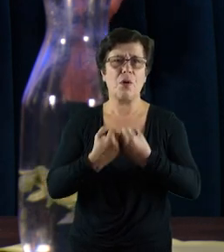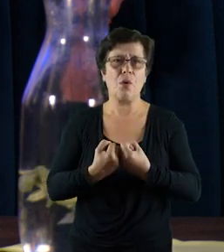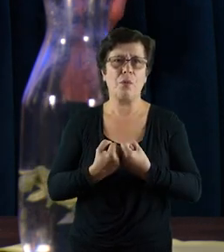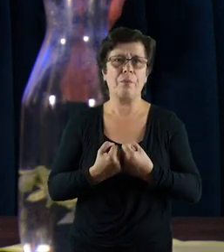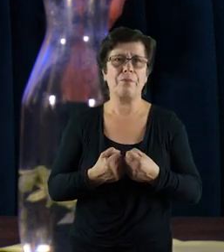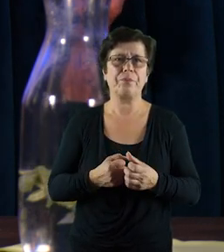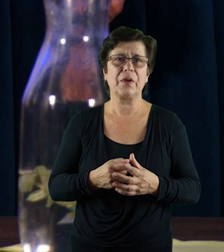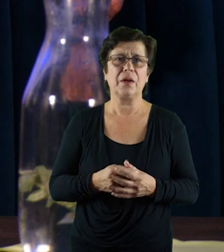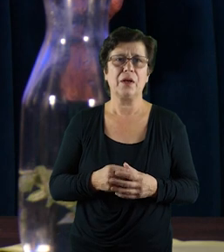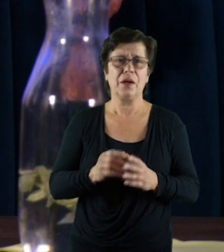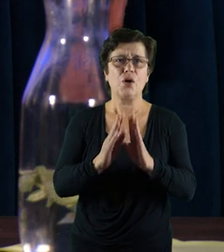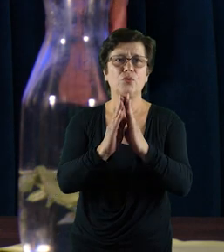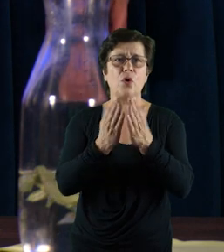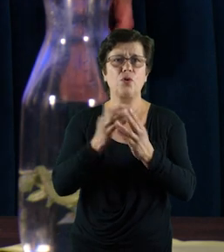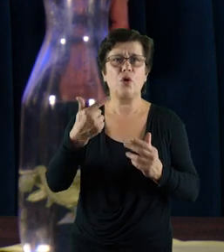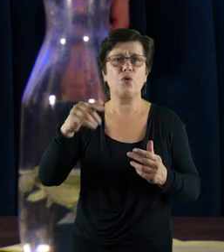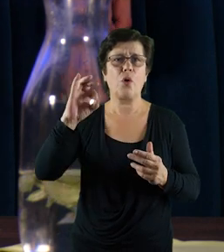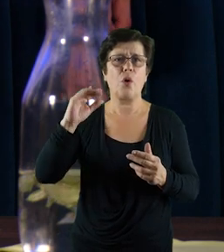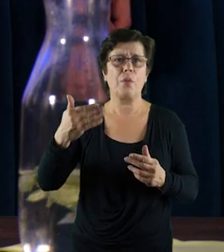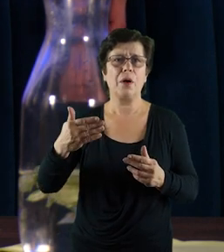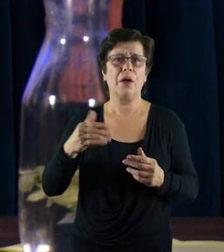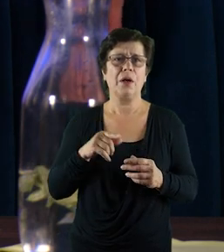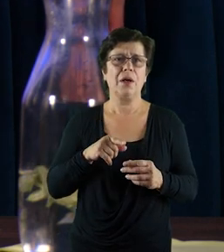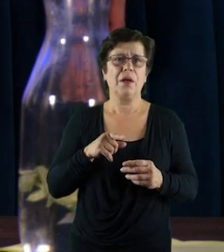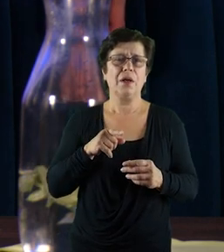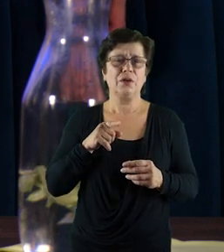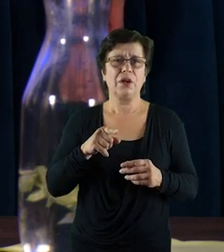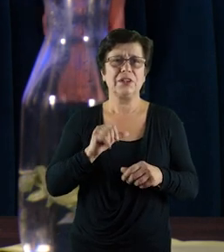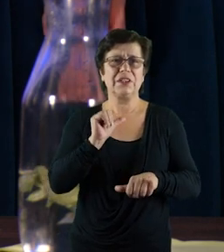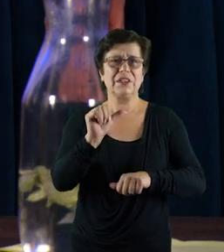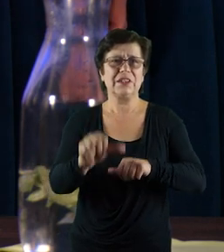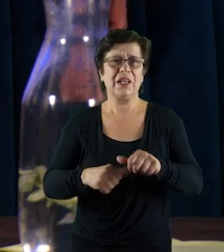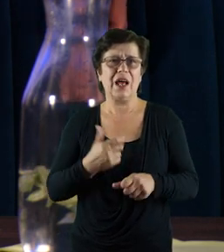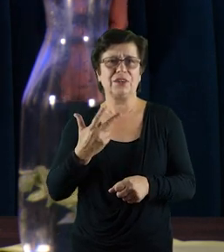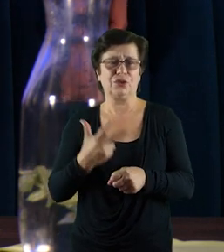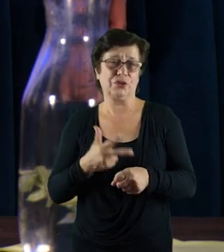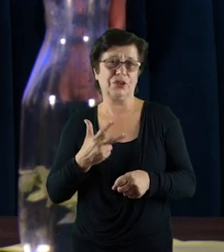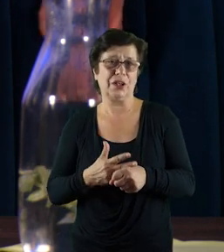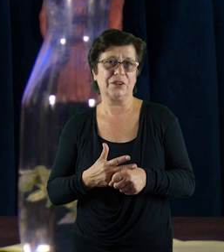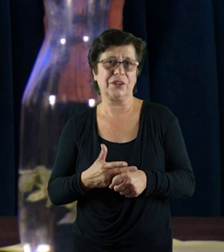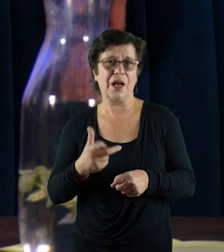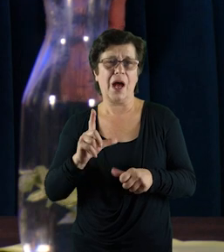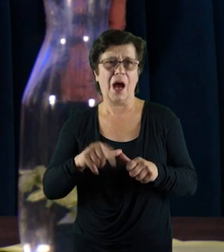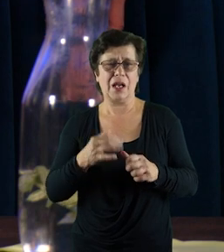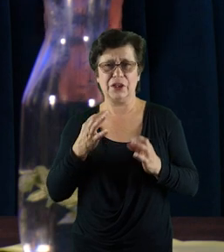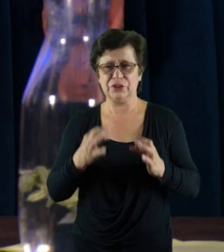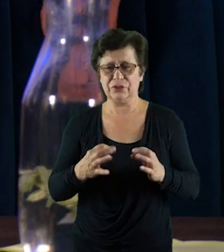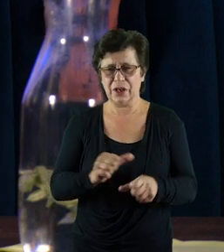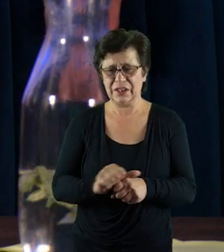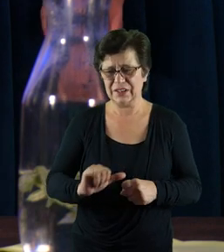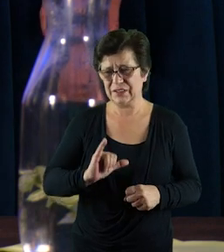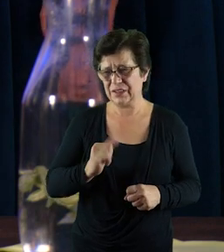jakby przełomowy tom w ogóle. To jest tom z lat 30., ale on jakby i dzisiaj jest czymś naprawdę